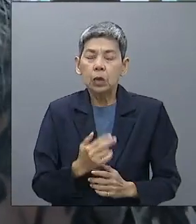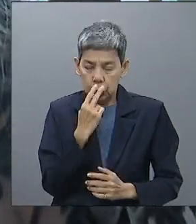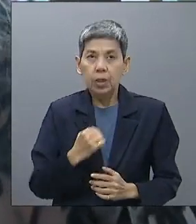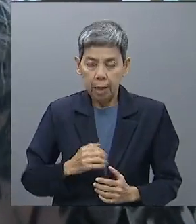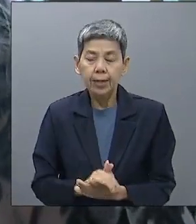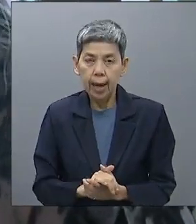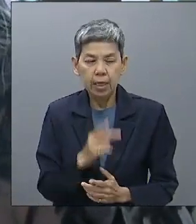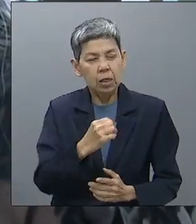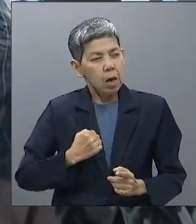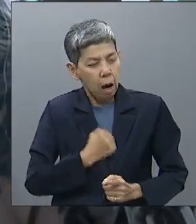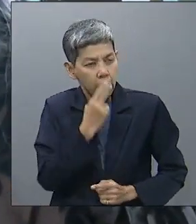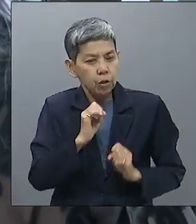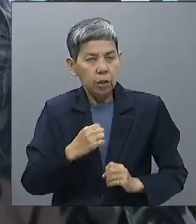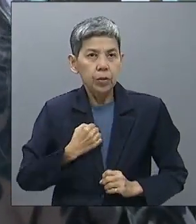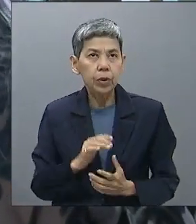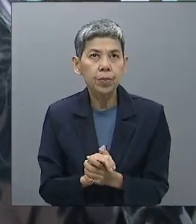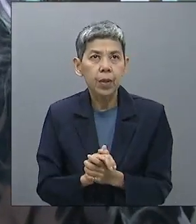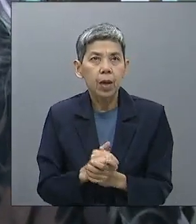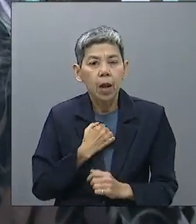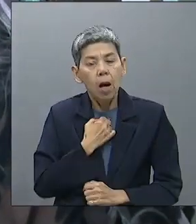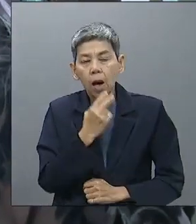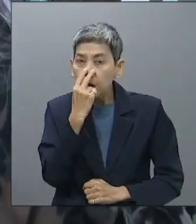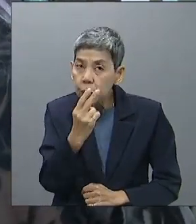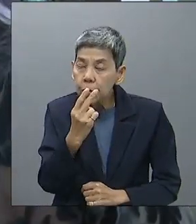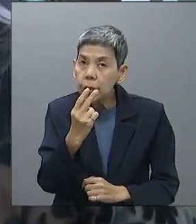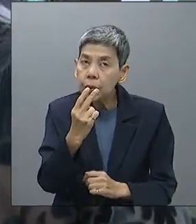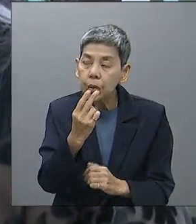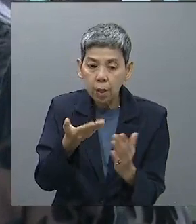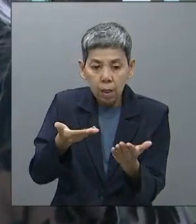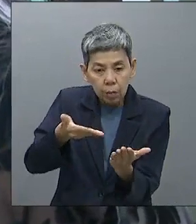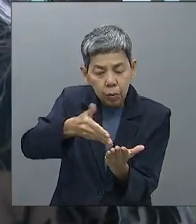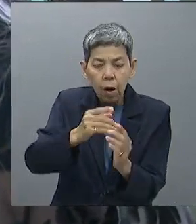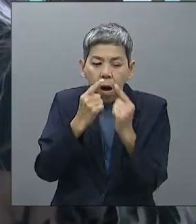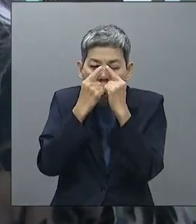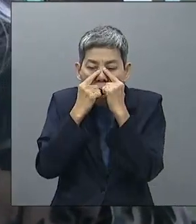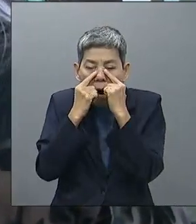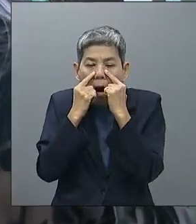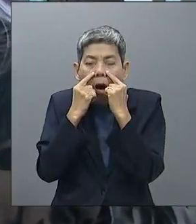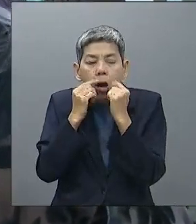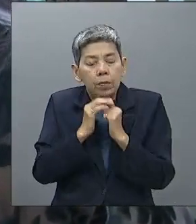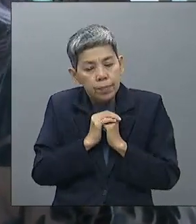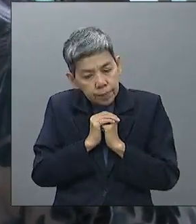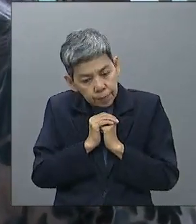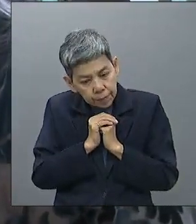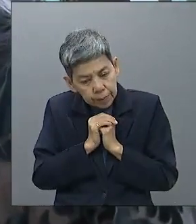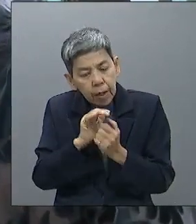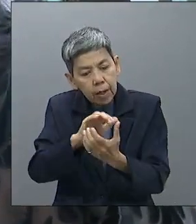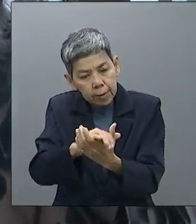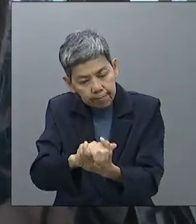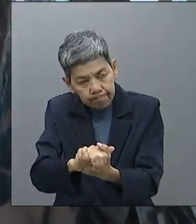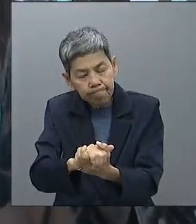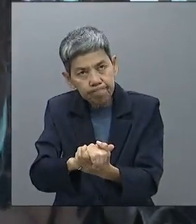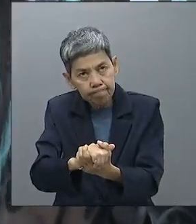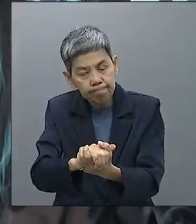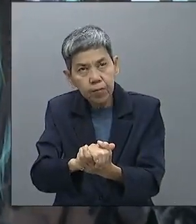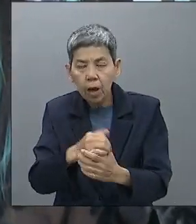แรงใช่ เสียใจอย่างแรงนะคะ มารดน้ำน้องเขาก็ร้องไห้แล้วก็แบบมองน้องจับน้องก็คือแบบเ